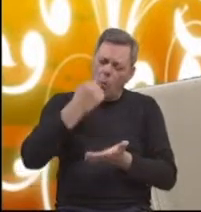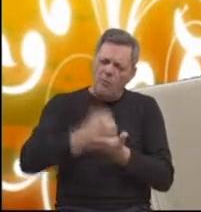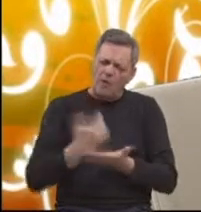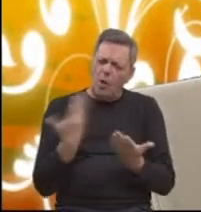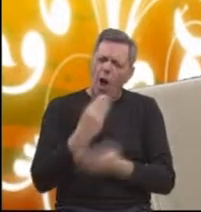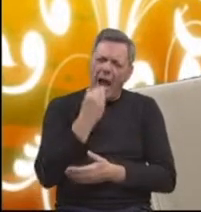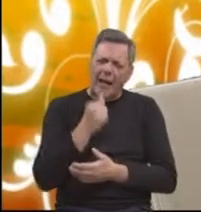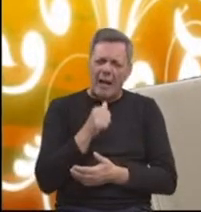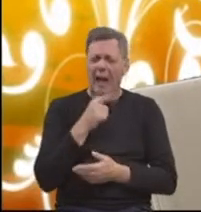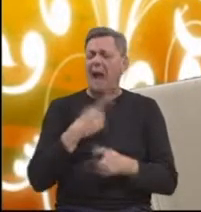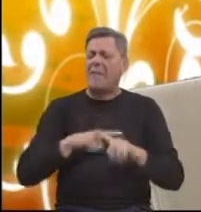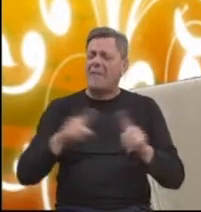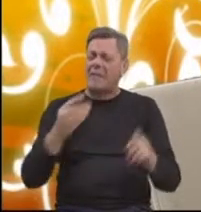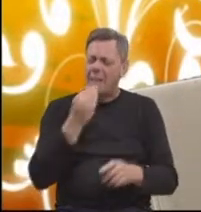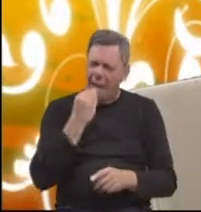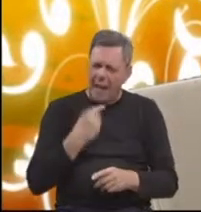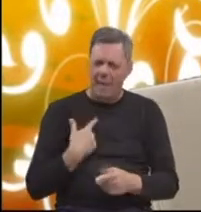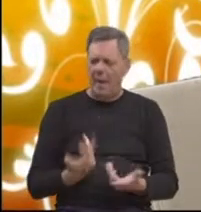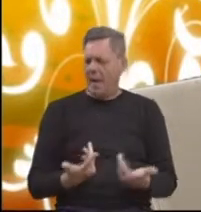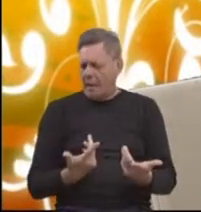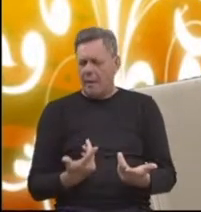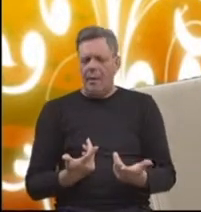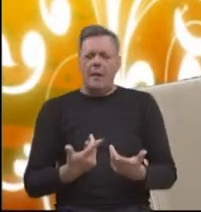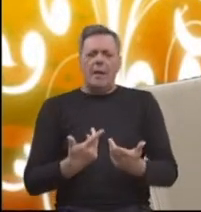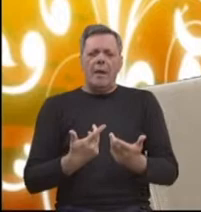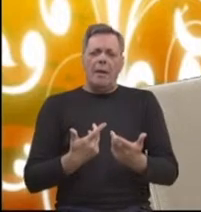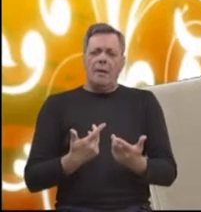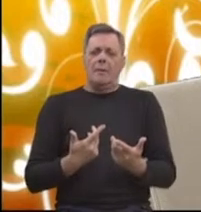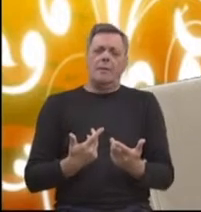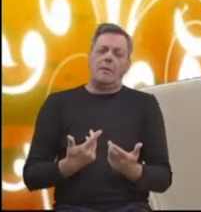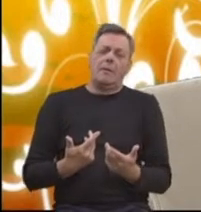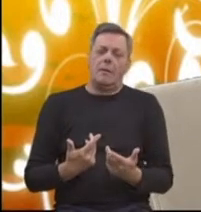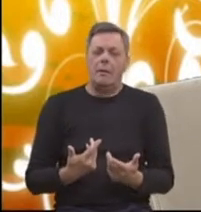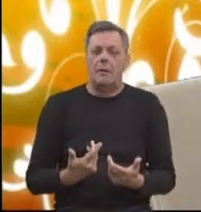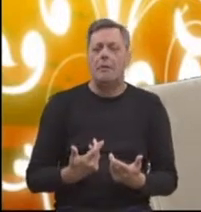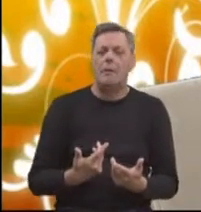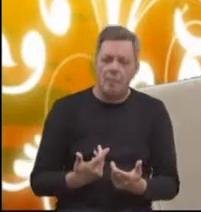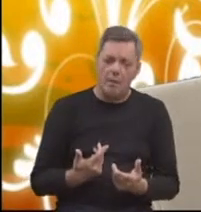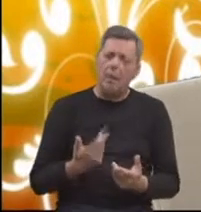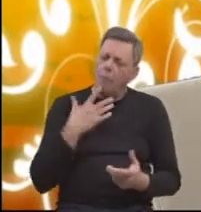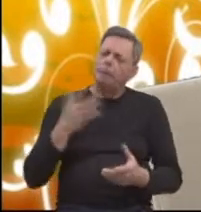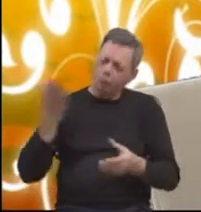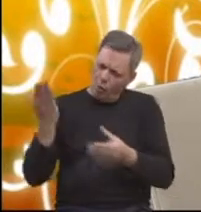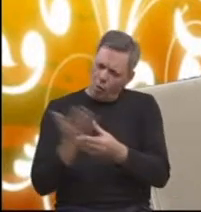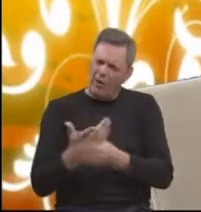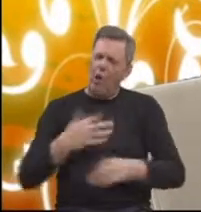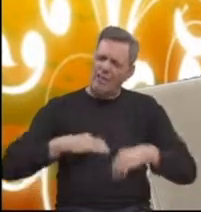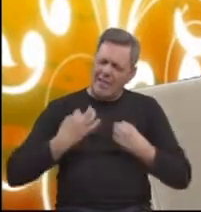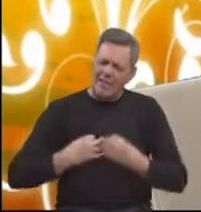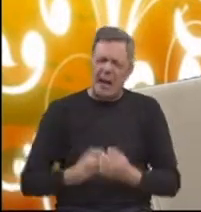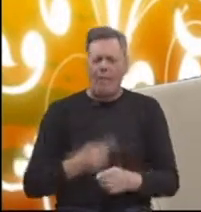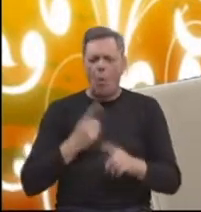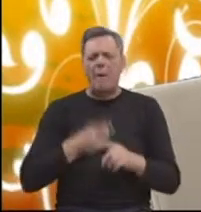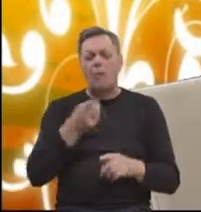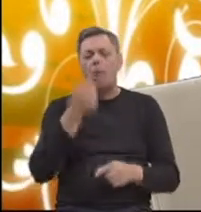koja hrana ili kakva vrsta prehrane, koje namirnice, koje hranjive tvari su pogodne za zdravlje